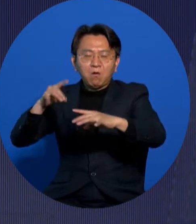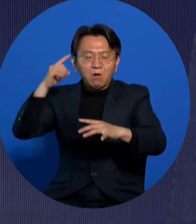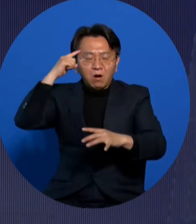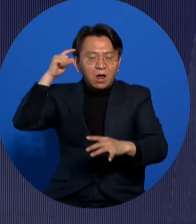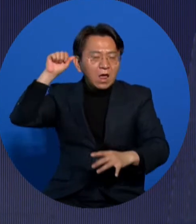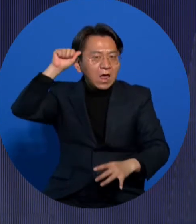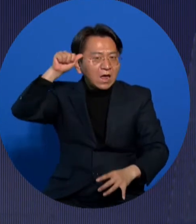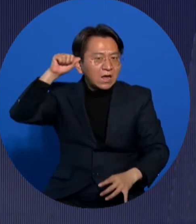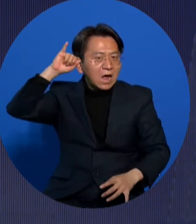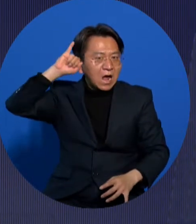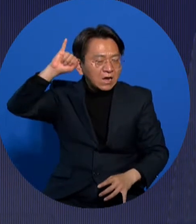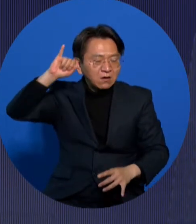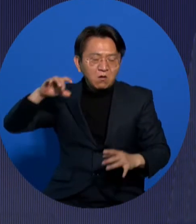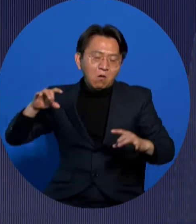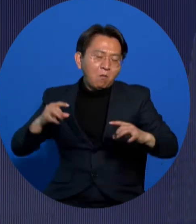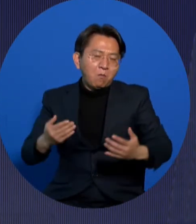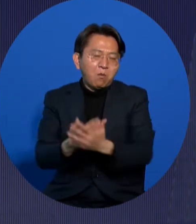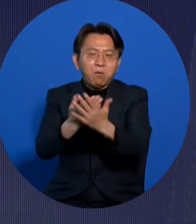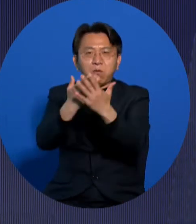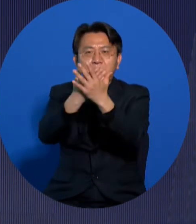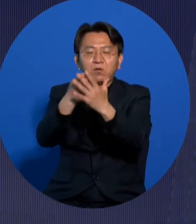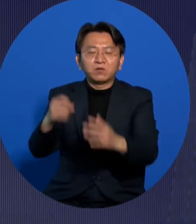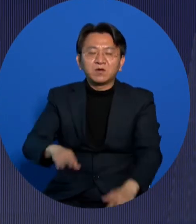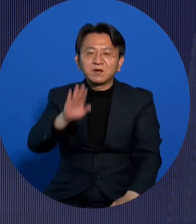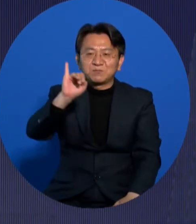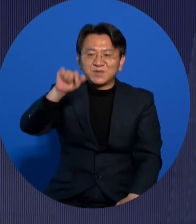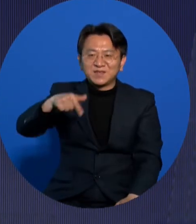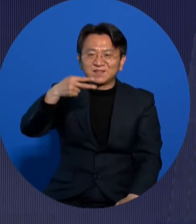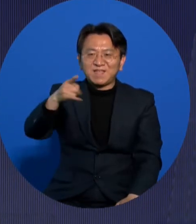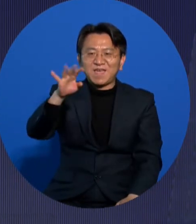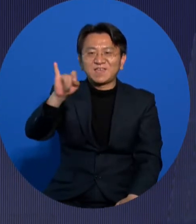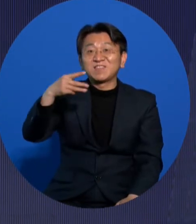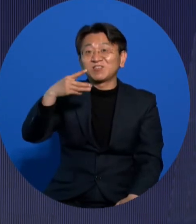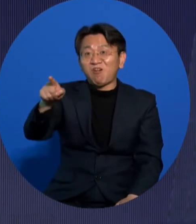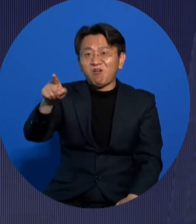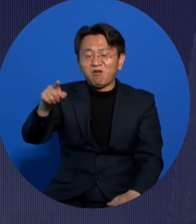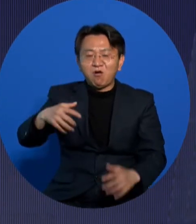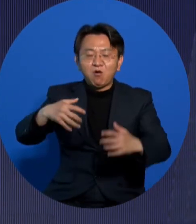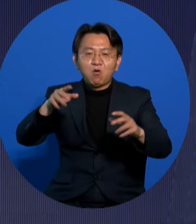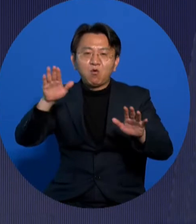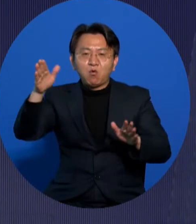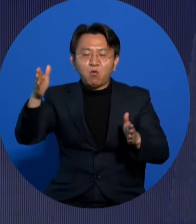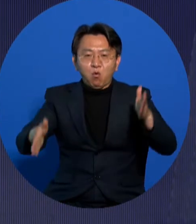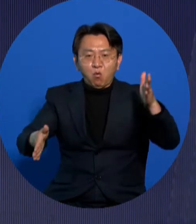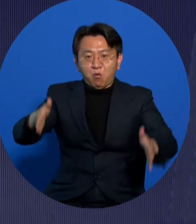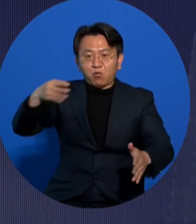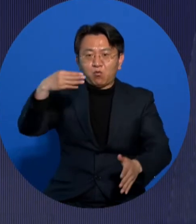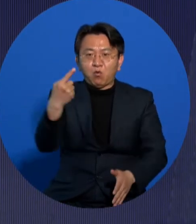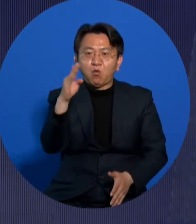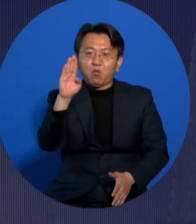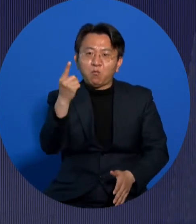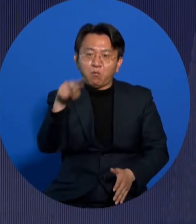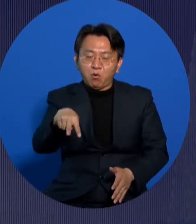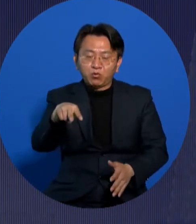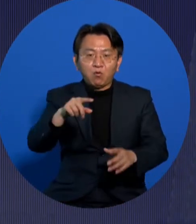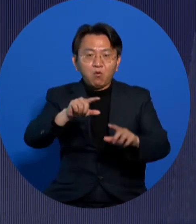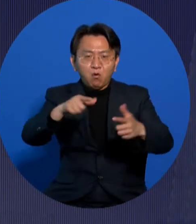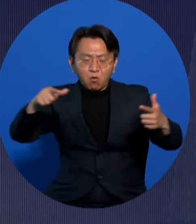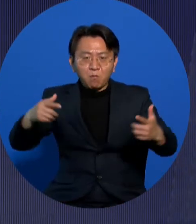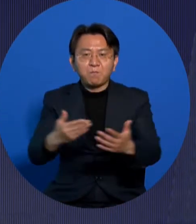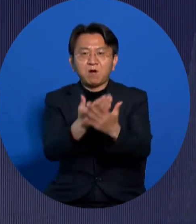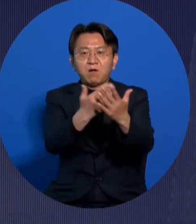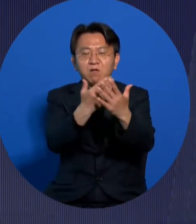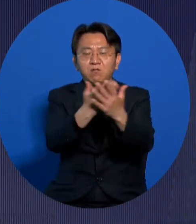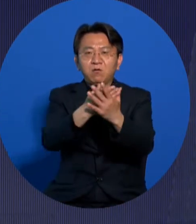발달이 이루어지고 있고, 빅데이터, 로봇의 역할과 기능 확대, 클라우드의